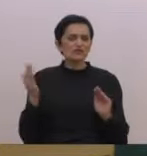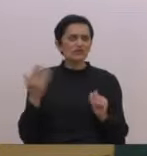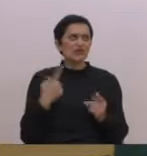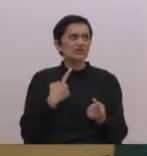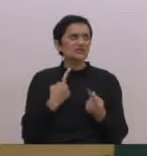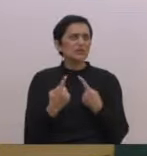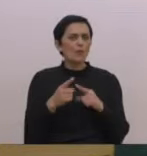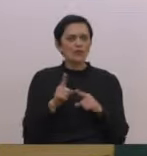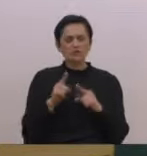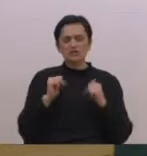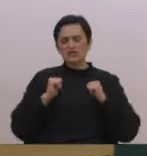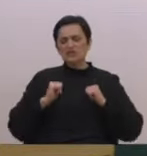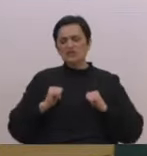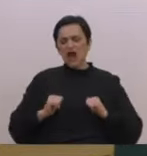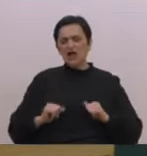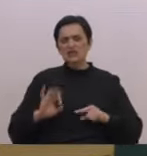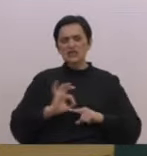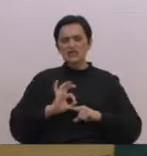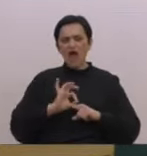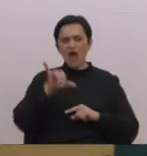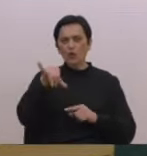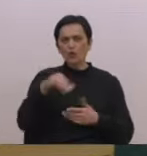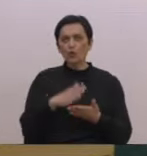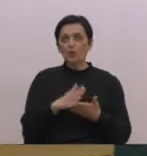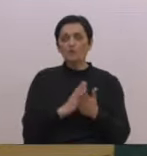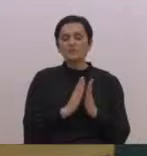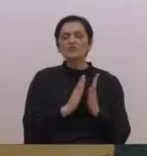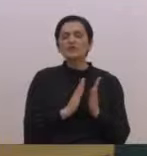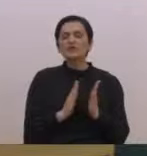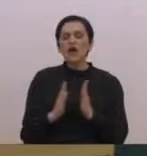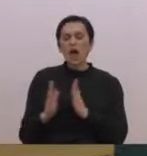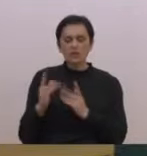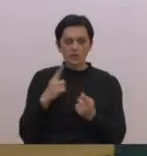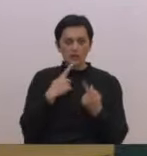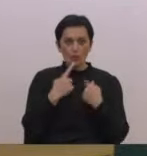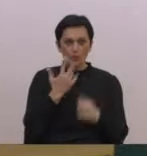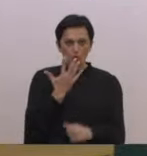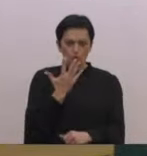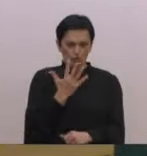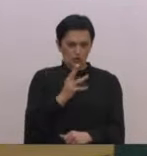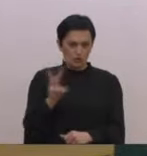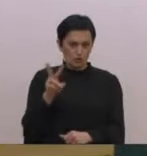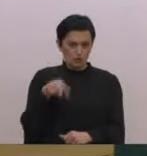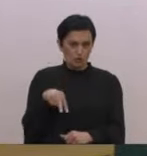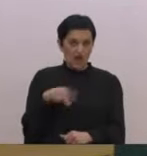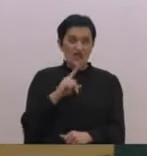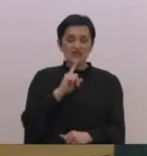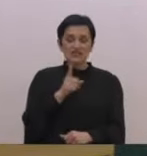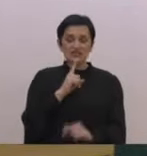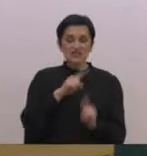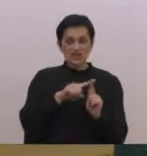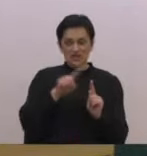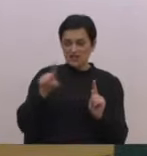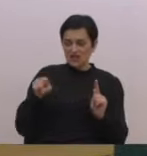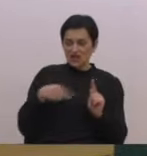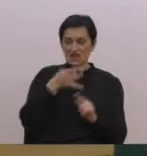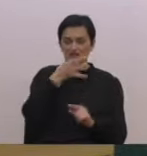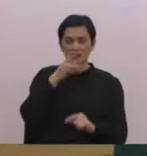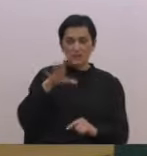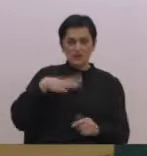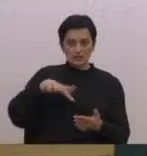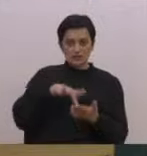ისე დაწყნარებული გაქვთ ნერვები, ისე დალაგებულად ლაპარაკობთ. Ახლა 5 მილიონი ლარი თუ ექნება წლიდან წლამდე ნებისმიერ